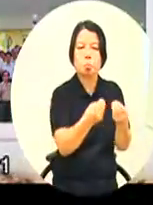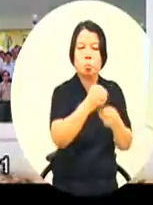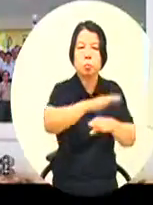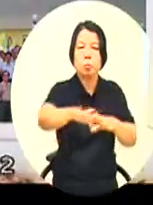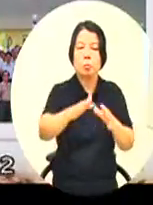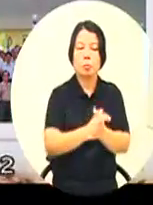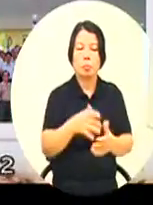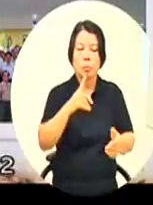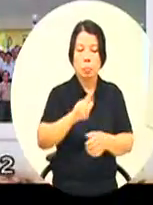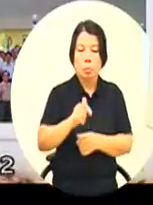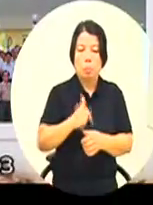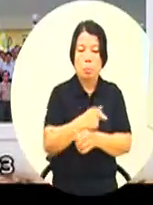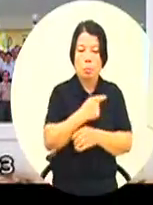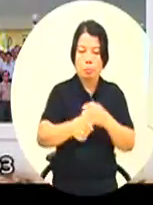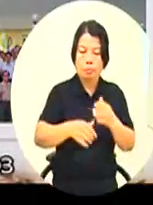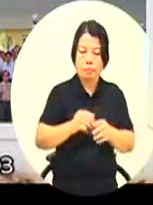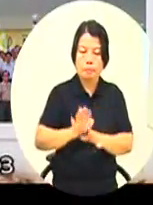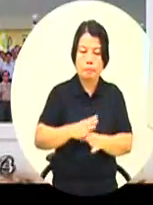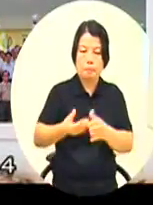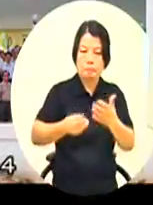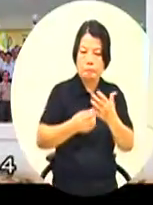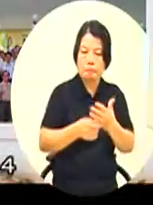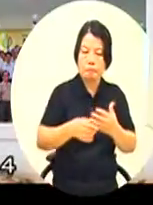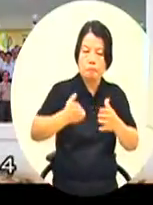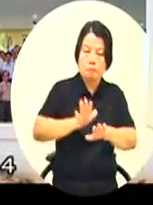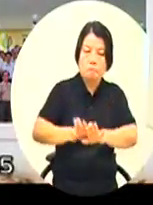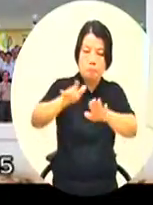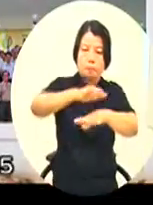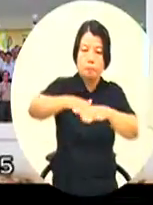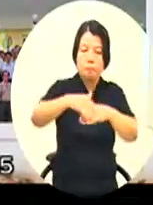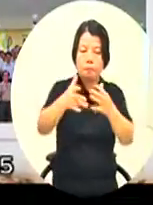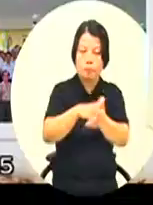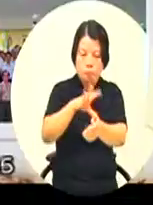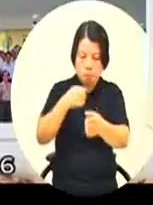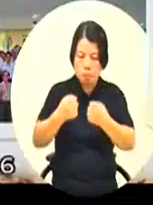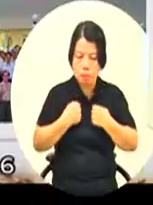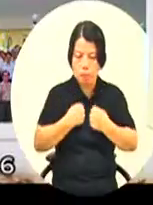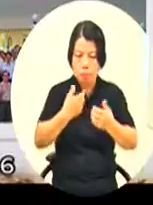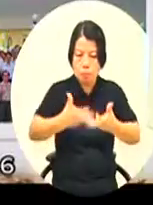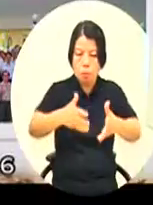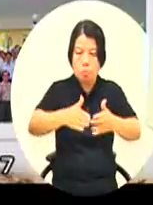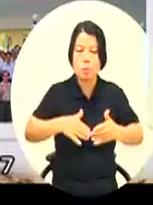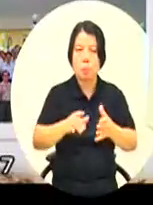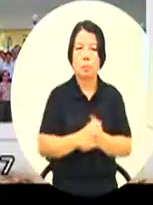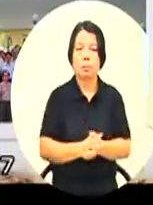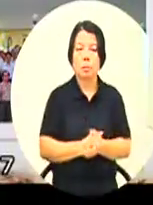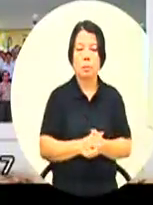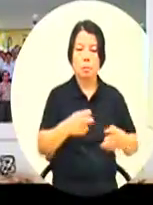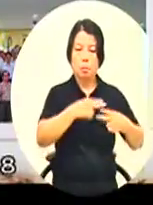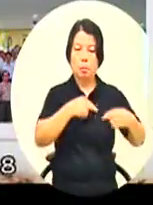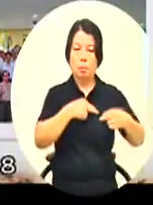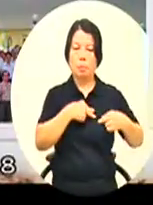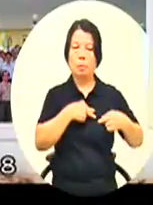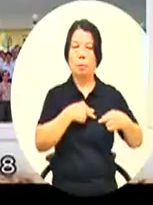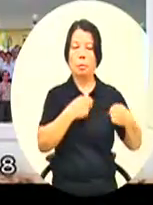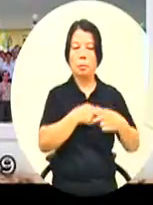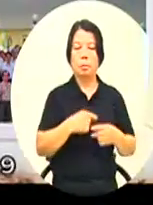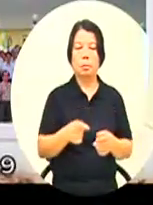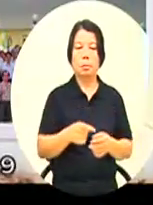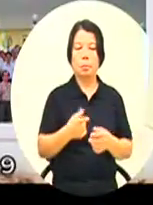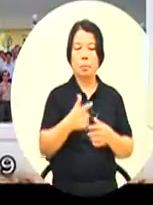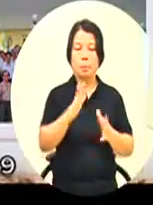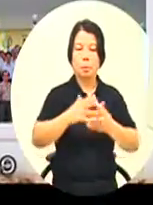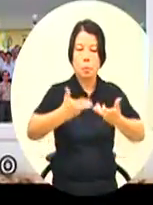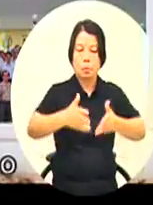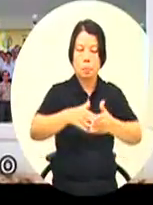业成长是非常重视，所以今年我是请了那个蔡坚伟，因为他原来就是成教的一个非常重要的一个学者，